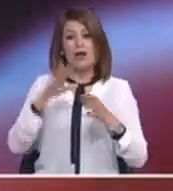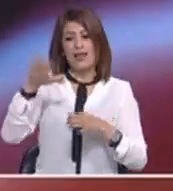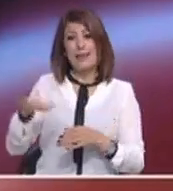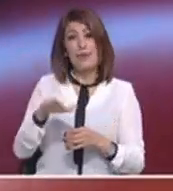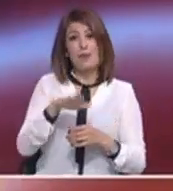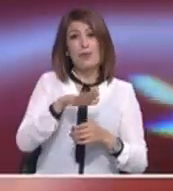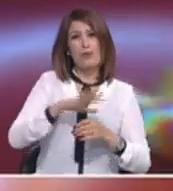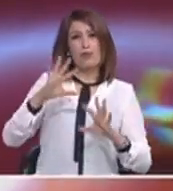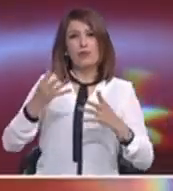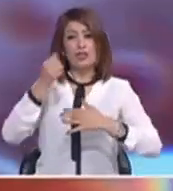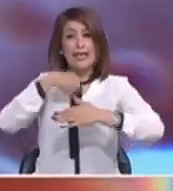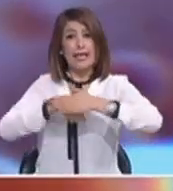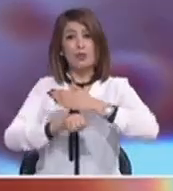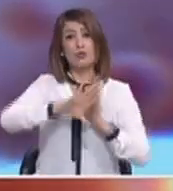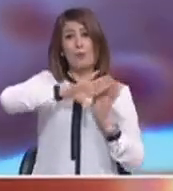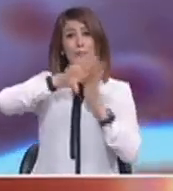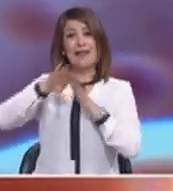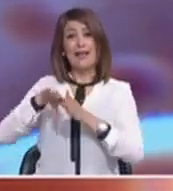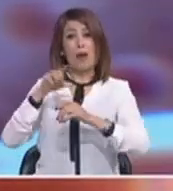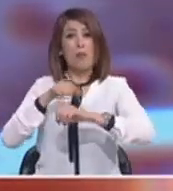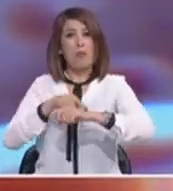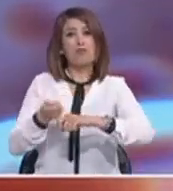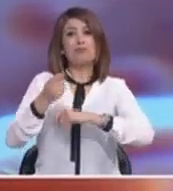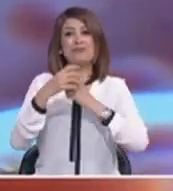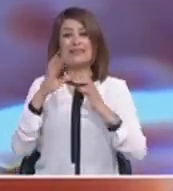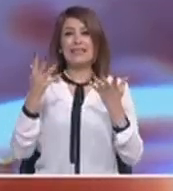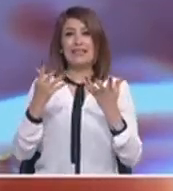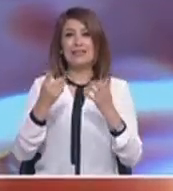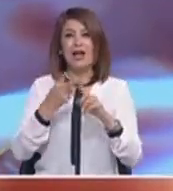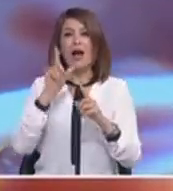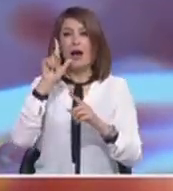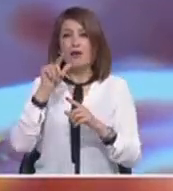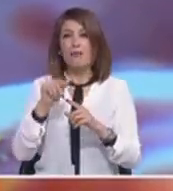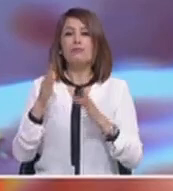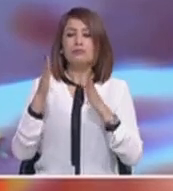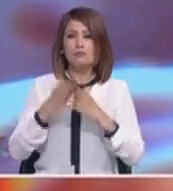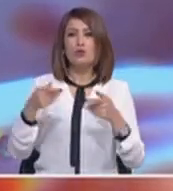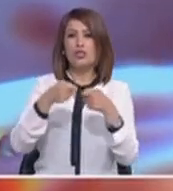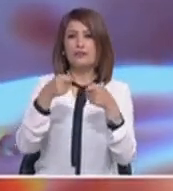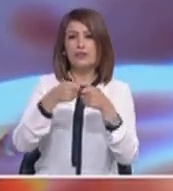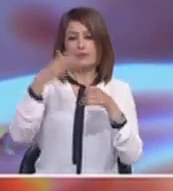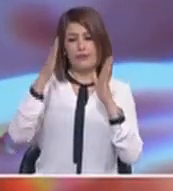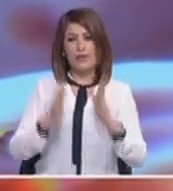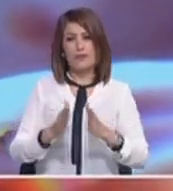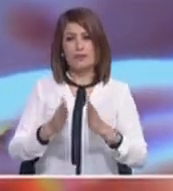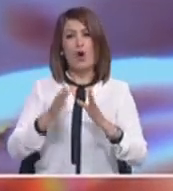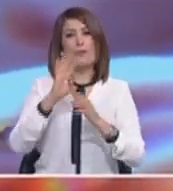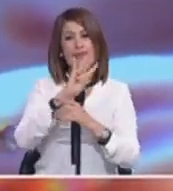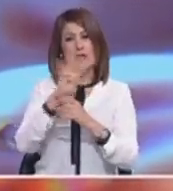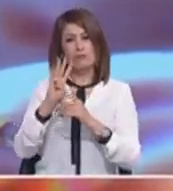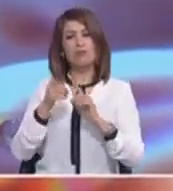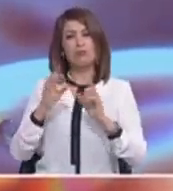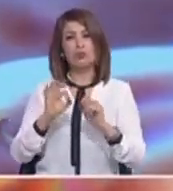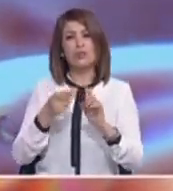هو موجود اه تقريبا في نفس ال اه المسلمين في المستشفى اه ايضا محضرين